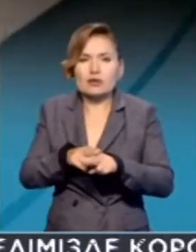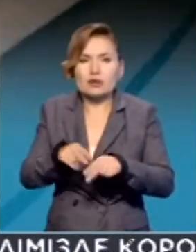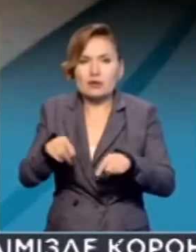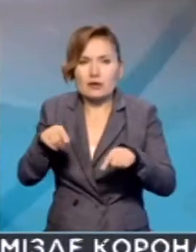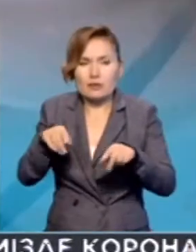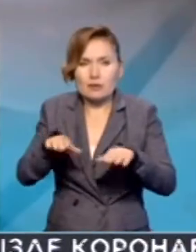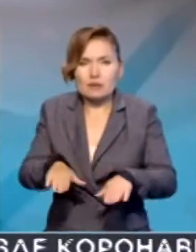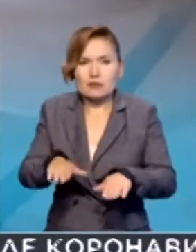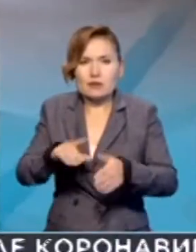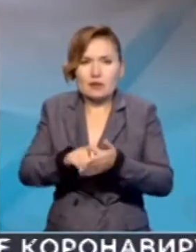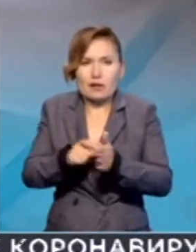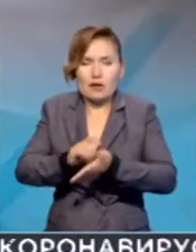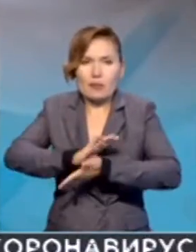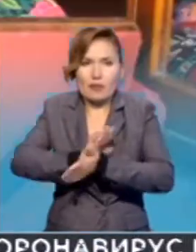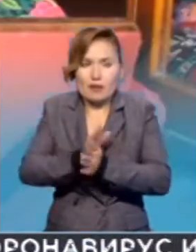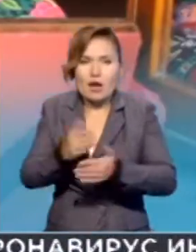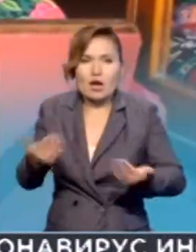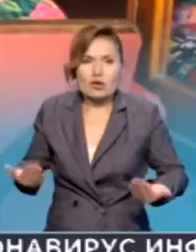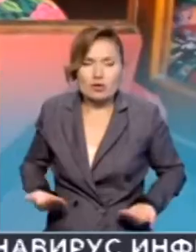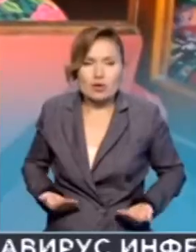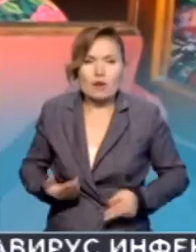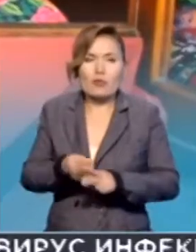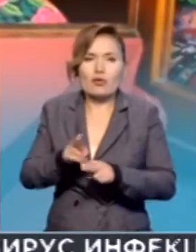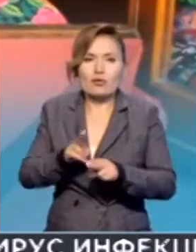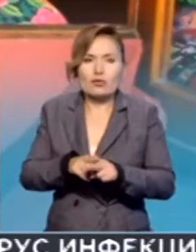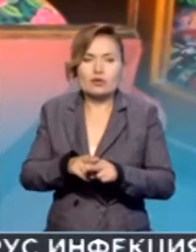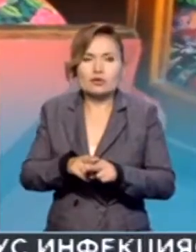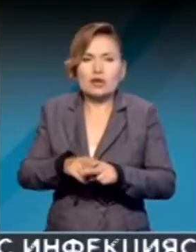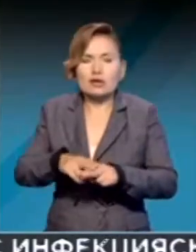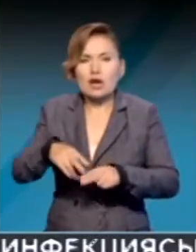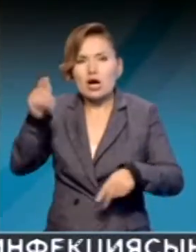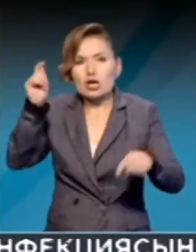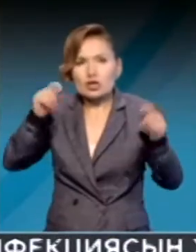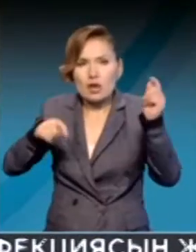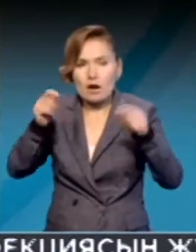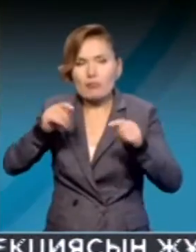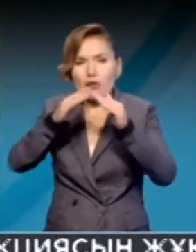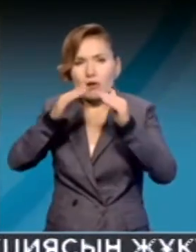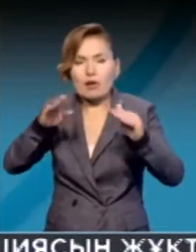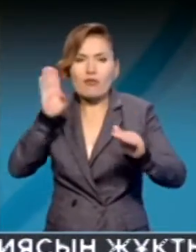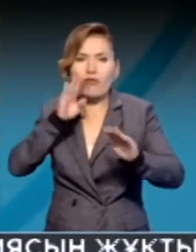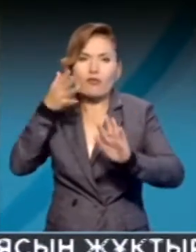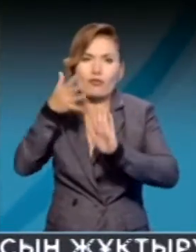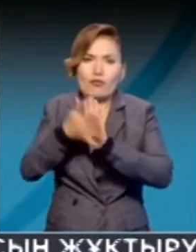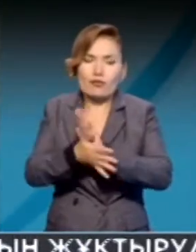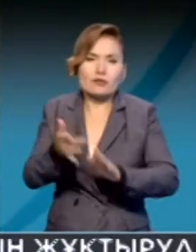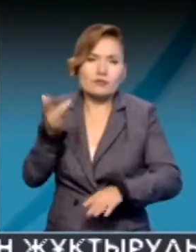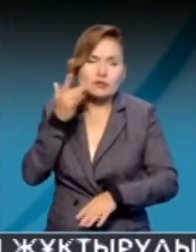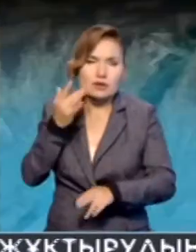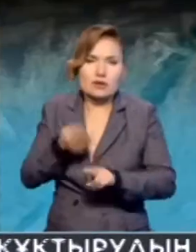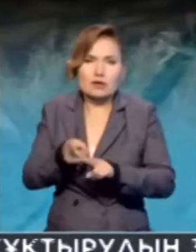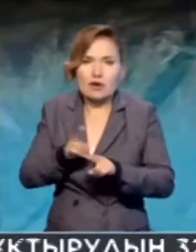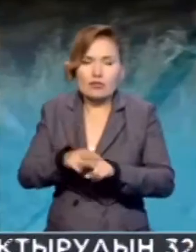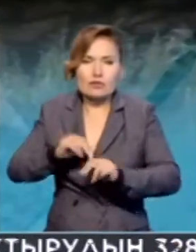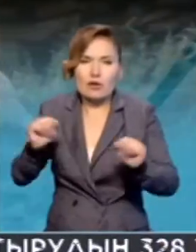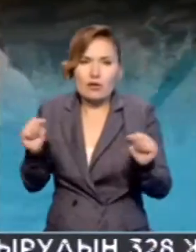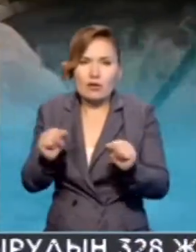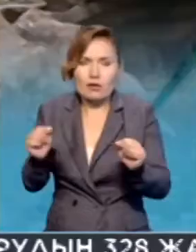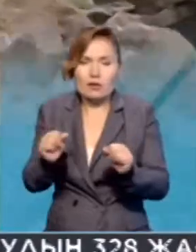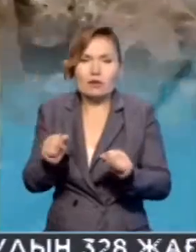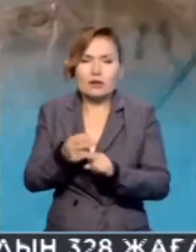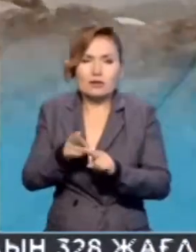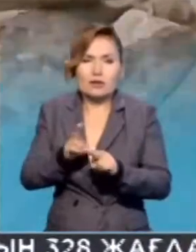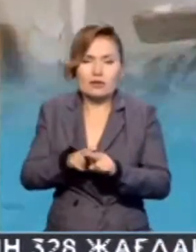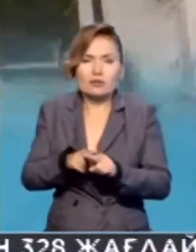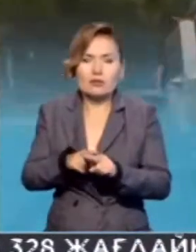жолдасым жатады, енді сыймаймыз ғой. Мен ананың ішінде жатам. Жаңбырда жаңбыр, салқында салқында, ана палагда. Палагды палагды емес жүріп жатқан мата